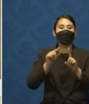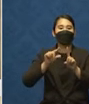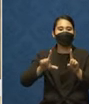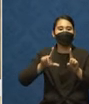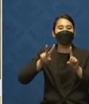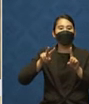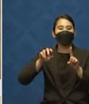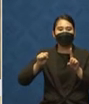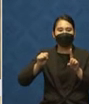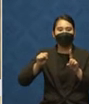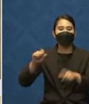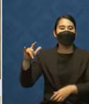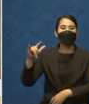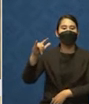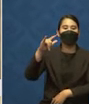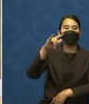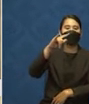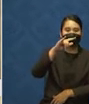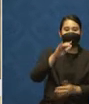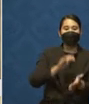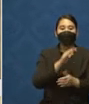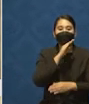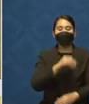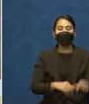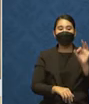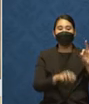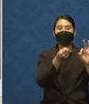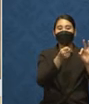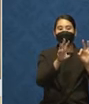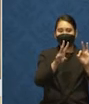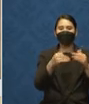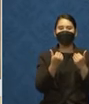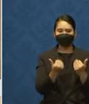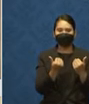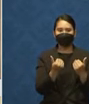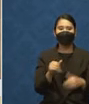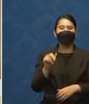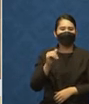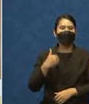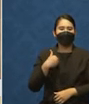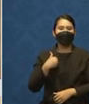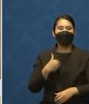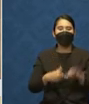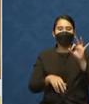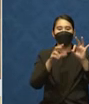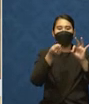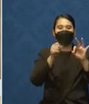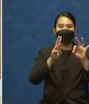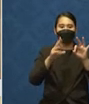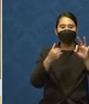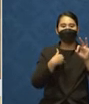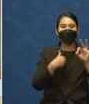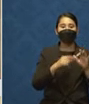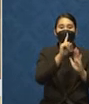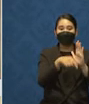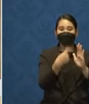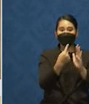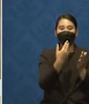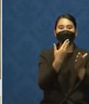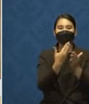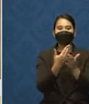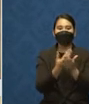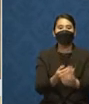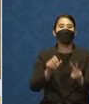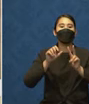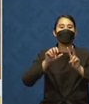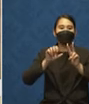ท่านประธานถ้าเทียบกับเครื่องบิน F-16 เนี่ยที่เราใช้อยู่ในปัจจุบันเนี่ยนะครับตกชั่วโมงหนึ่งแค่